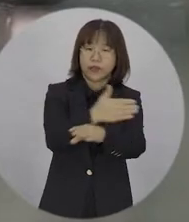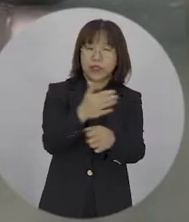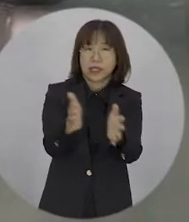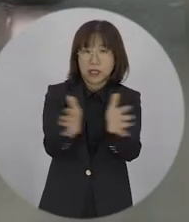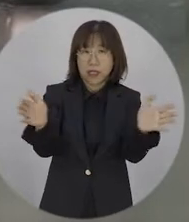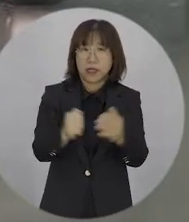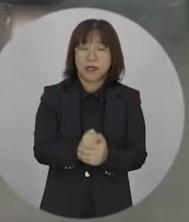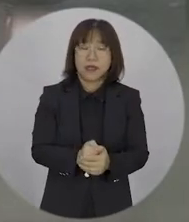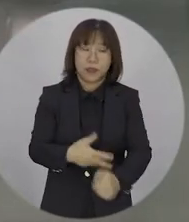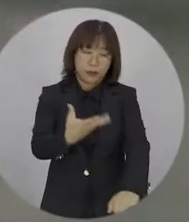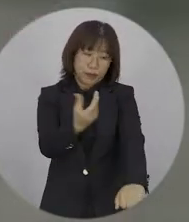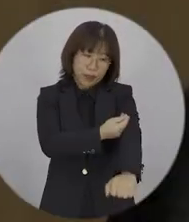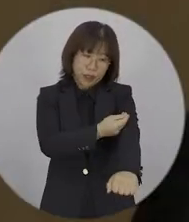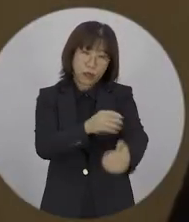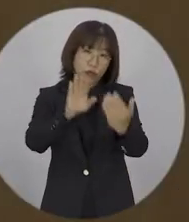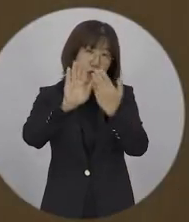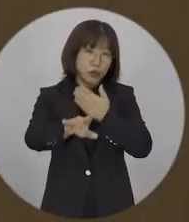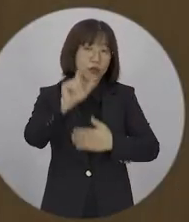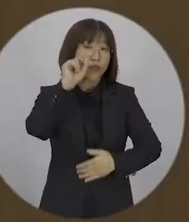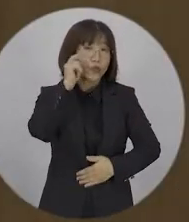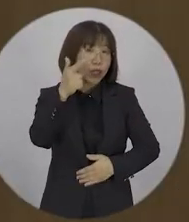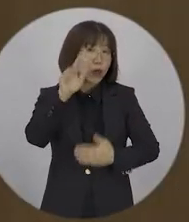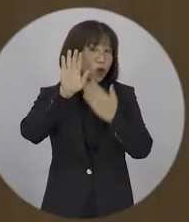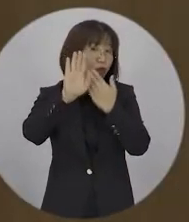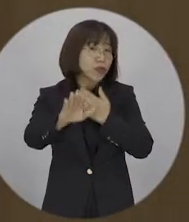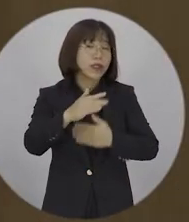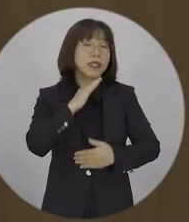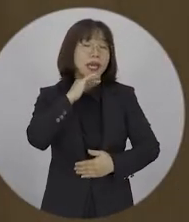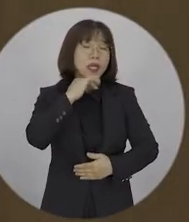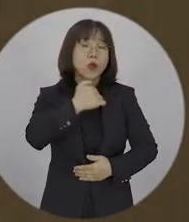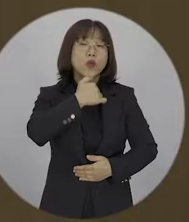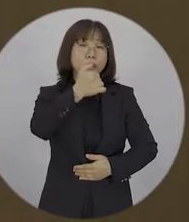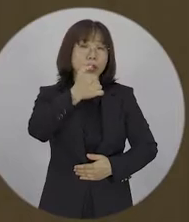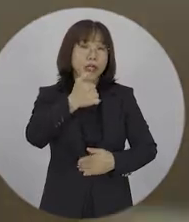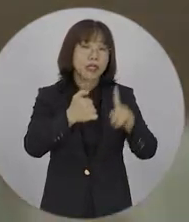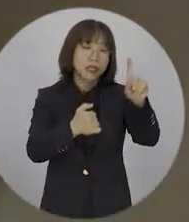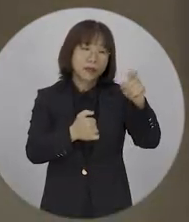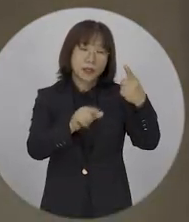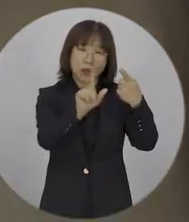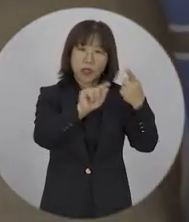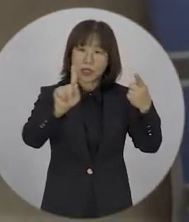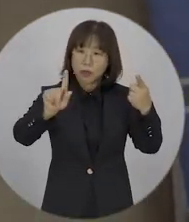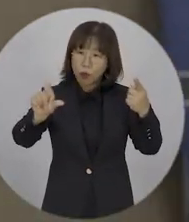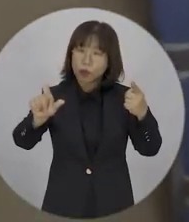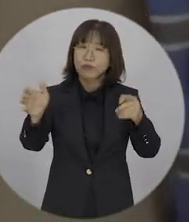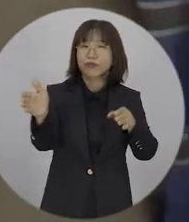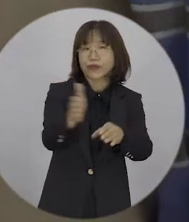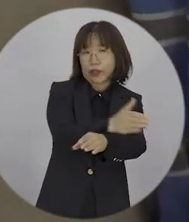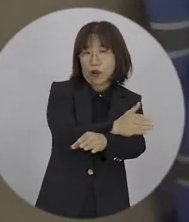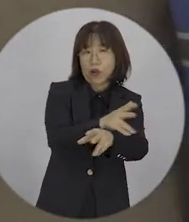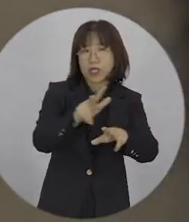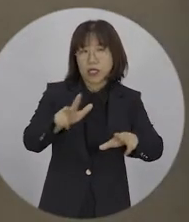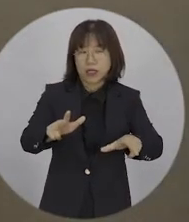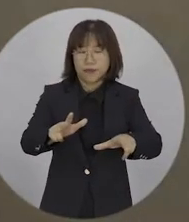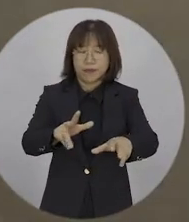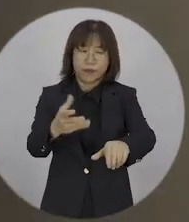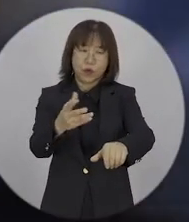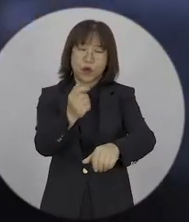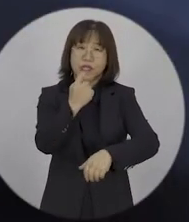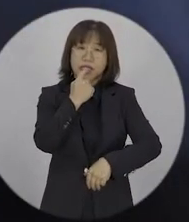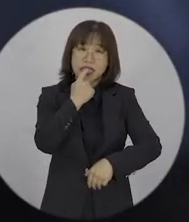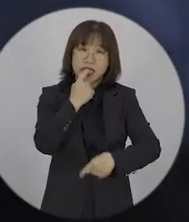기본 접종을 완료한 지 6개월이 지는 50대는 지난 11월 15일부터 위탁 의료기관에서